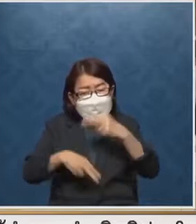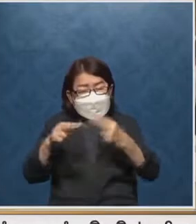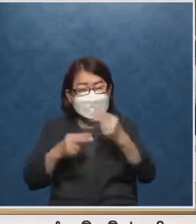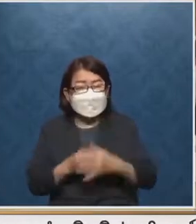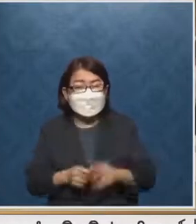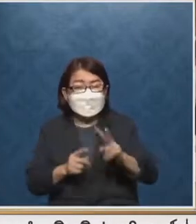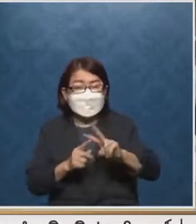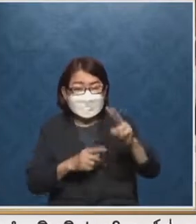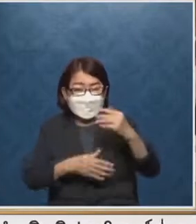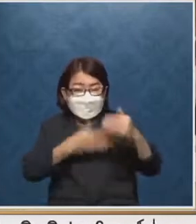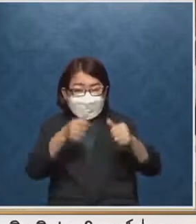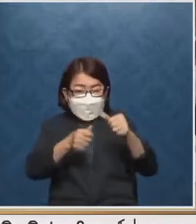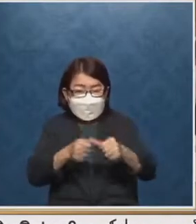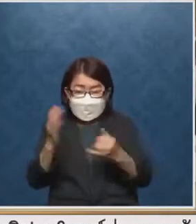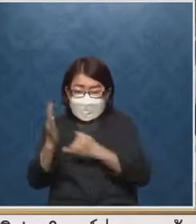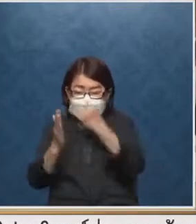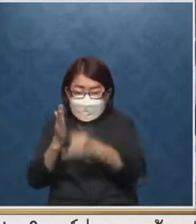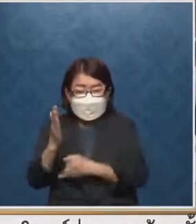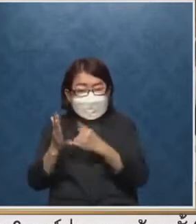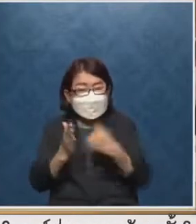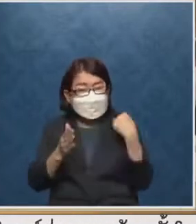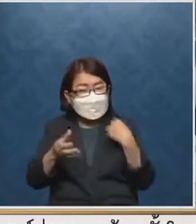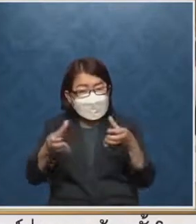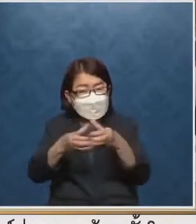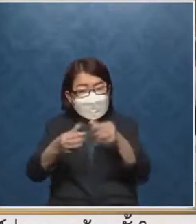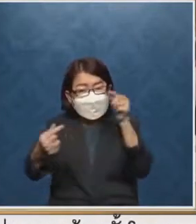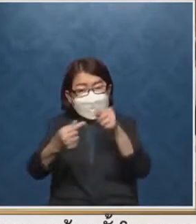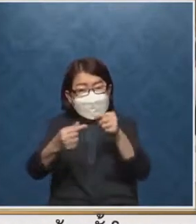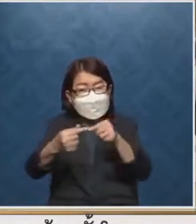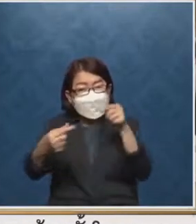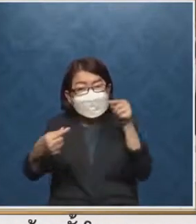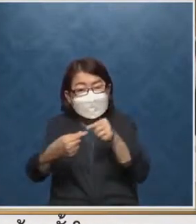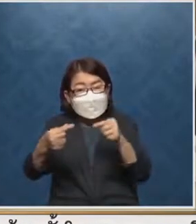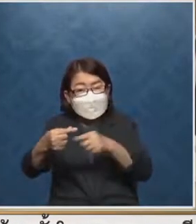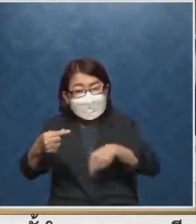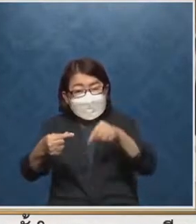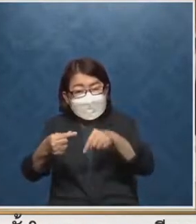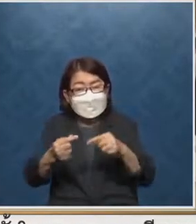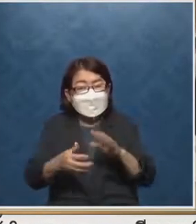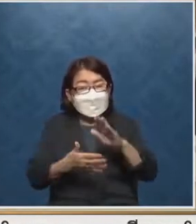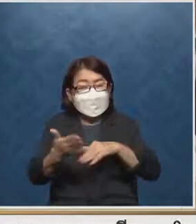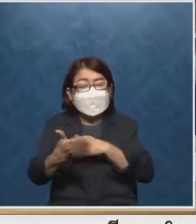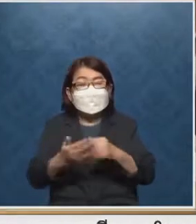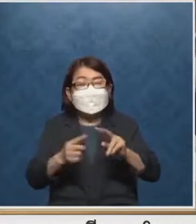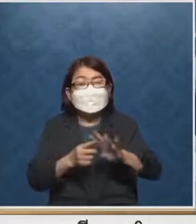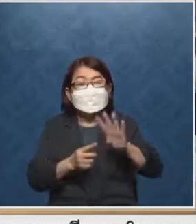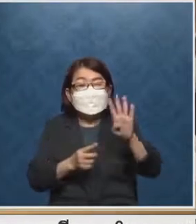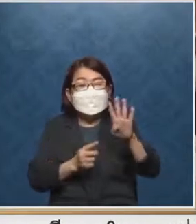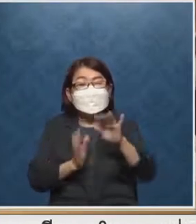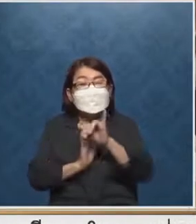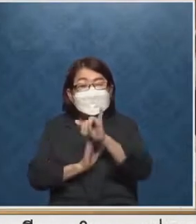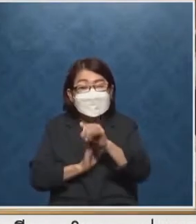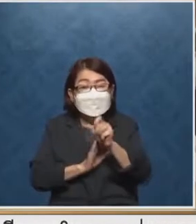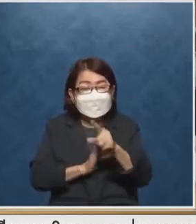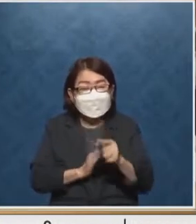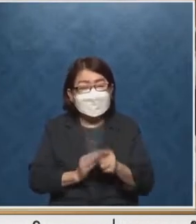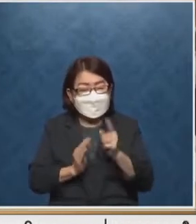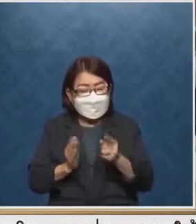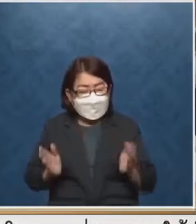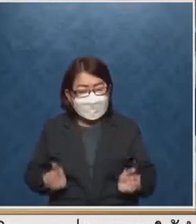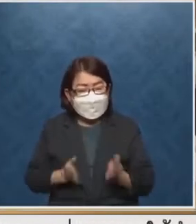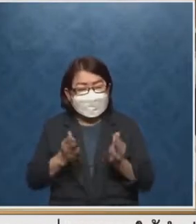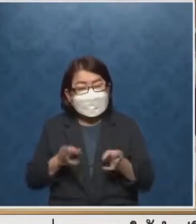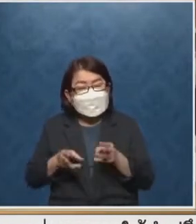ลไกเชิงพื้นที่ที่มีกลุ่มเป้าหมายเฉพาะยุทธศาสตร์ที่4นั้นเป็นการส่งเสริมและพัฒนาช่องทาง